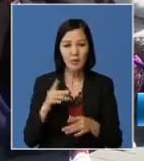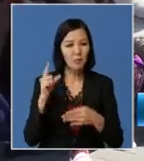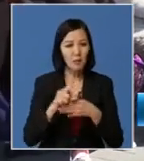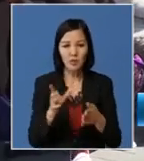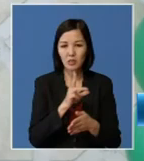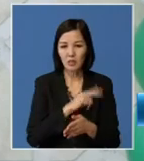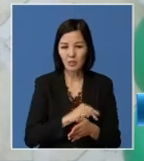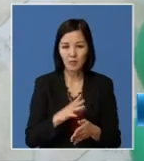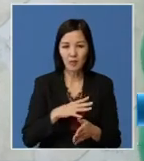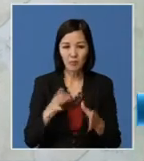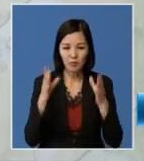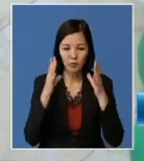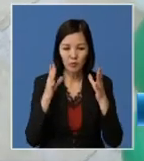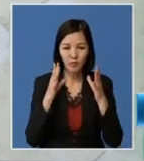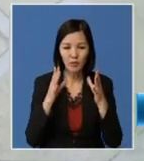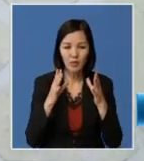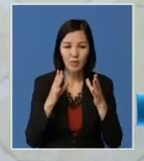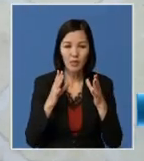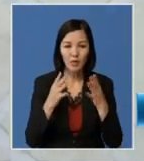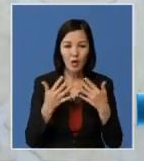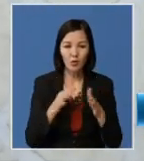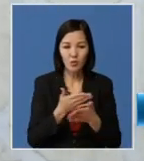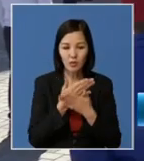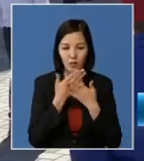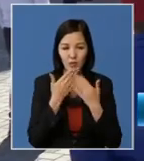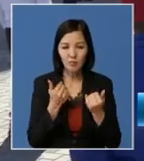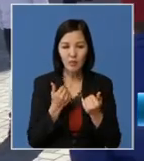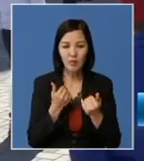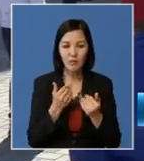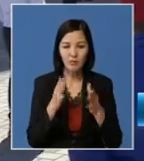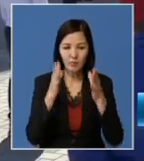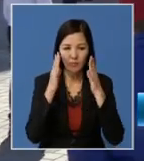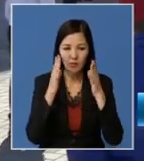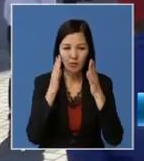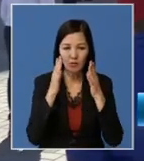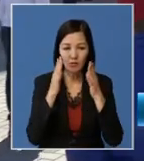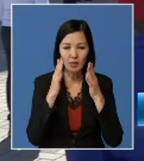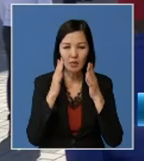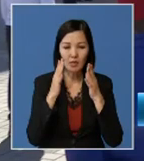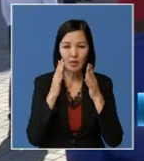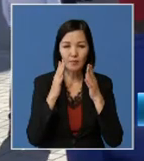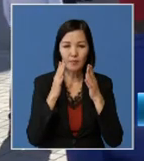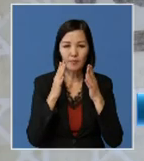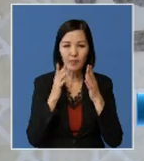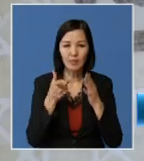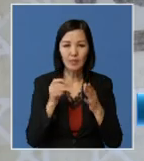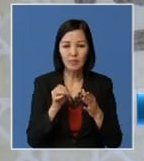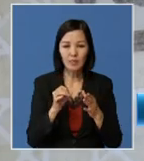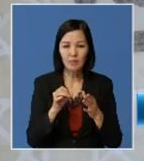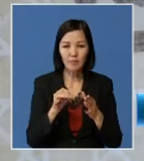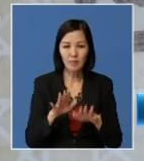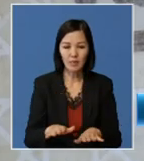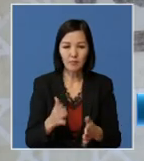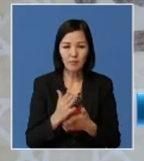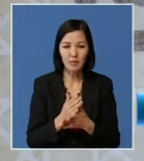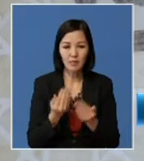для выполнения религиозных обрядов в ауле не было. Совершали молитву верующие в прямом смысле этого слова там, где придется.